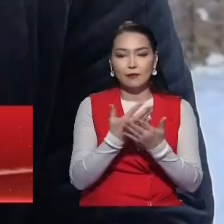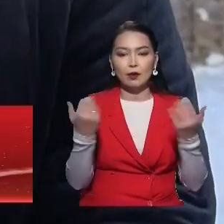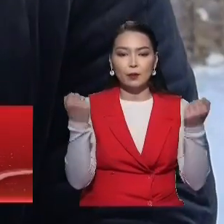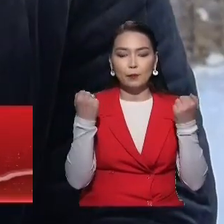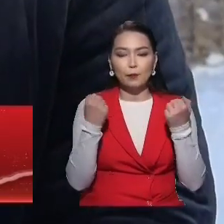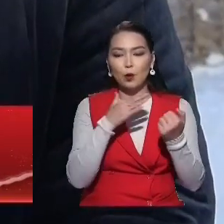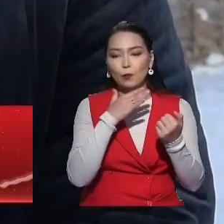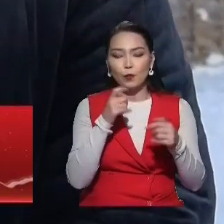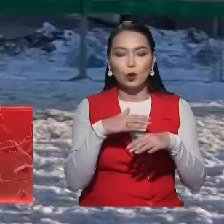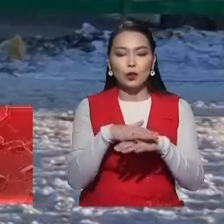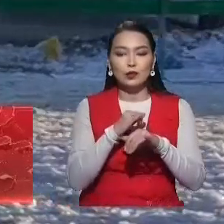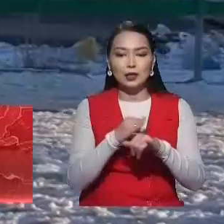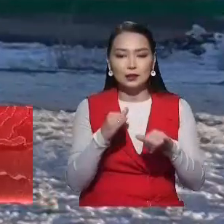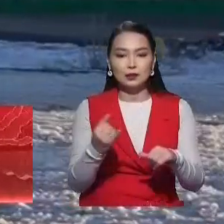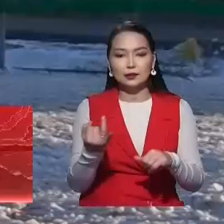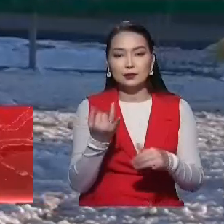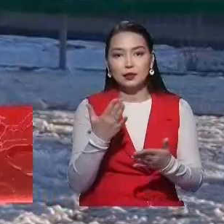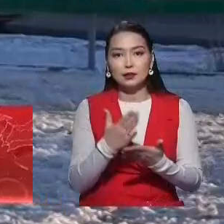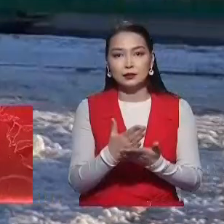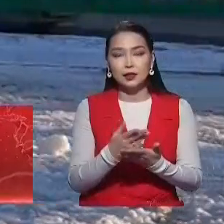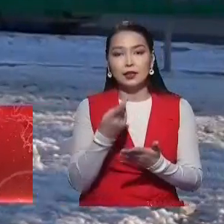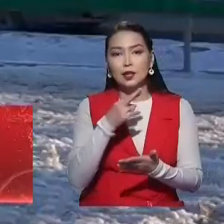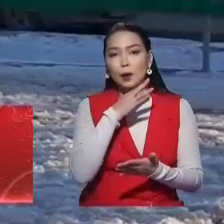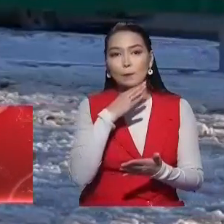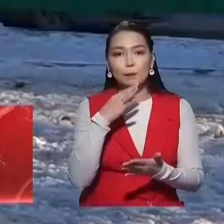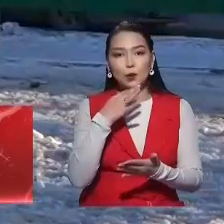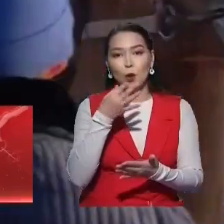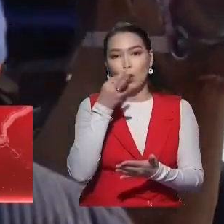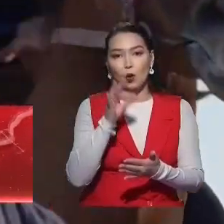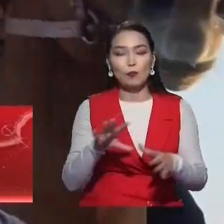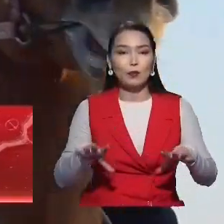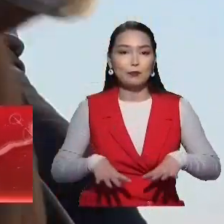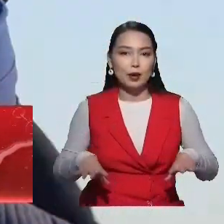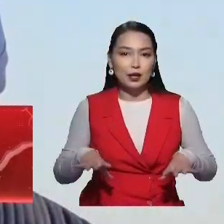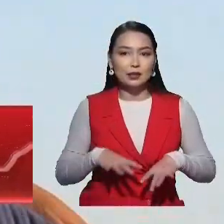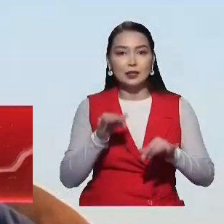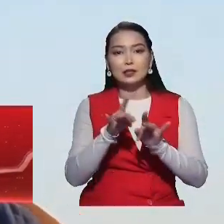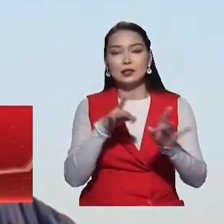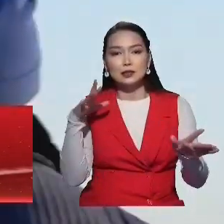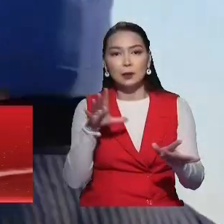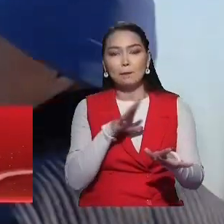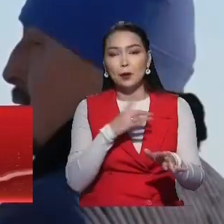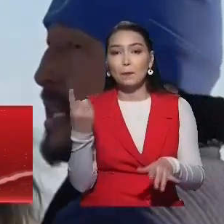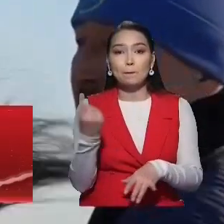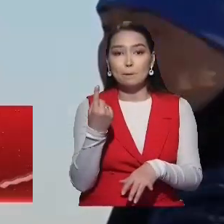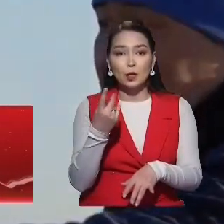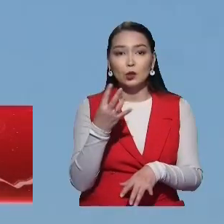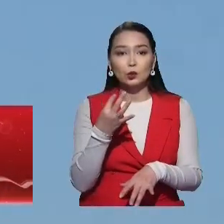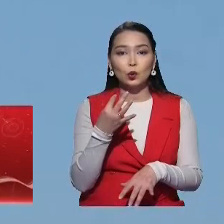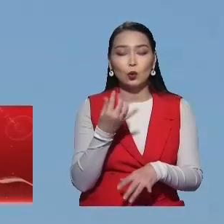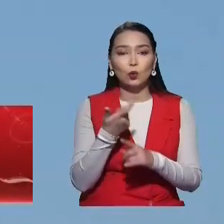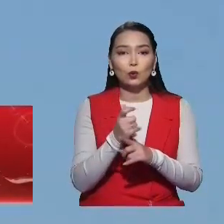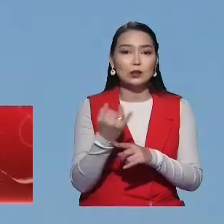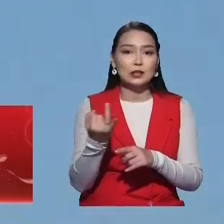свой вклад в развитие личности. Для многих опыт верховой езды или стрельбы из лука был первым, однако столь